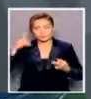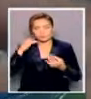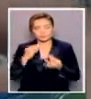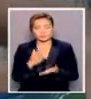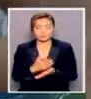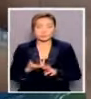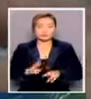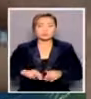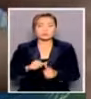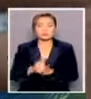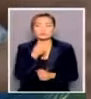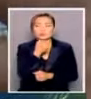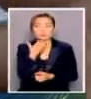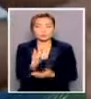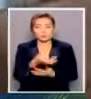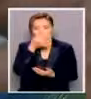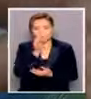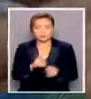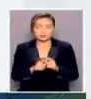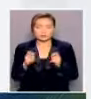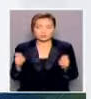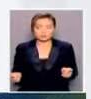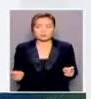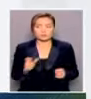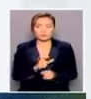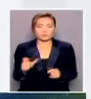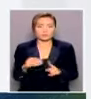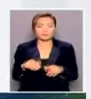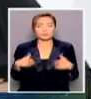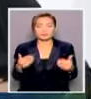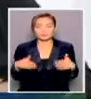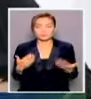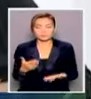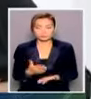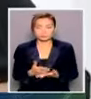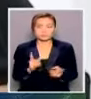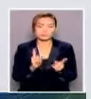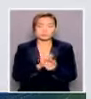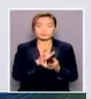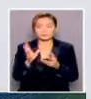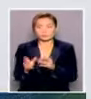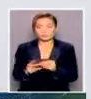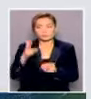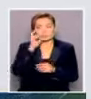болды. Бұдан бөлек журналист өзінің тәжірибесімен бөлісіп, ізбасарларына ақыл кеңесін айтты. Жүздесу соңы